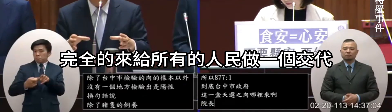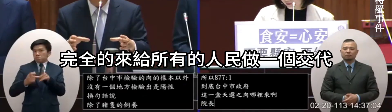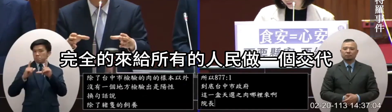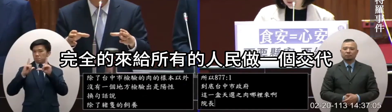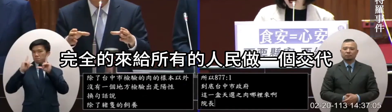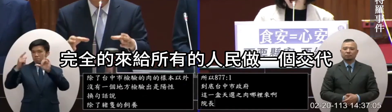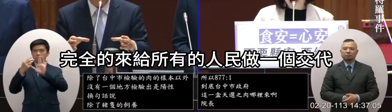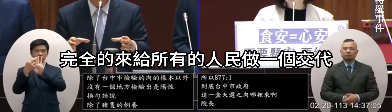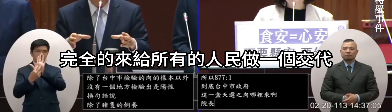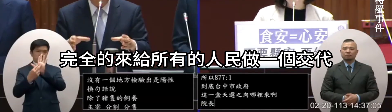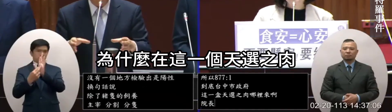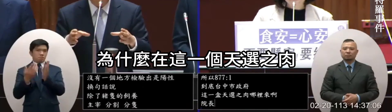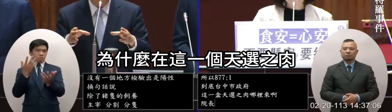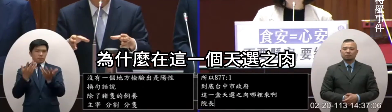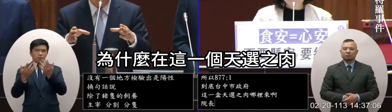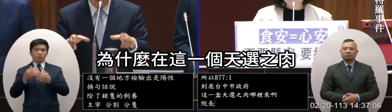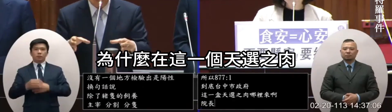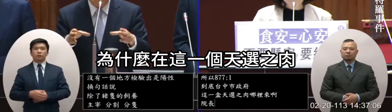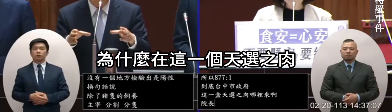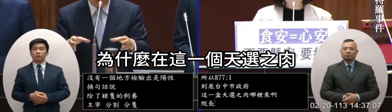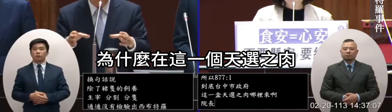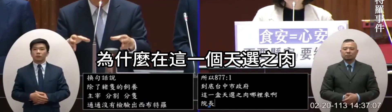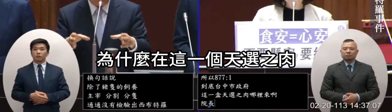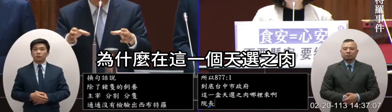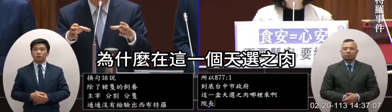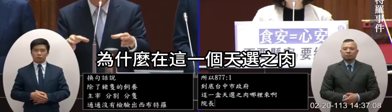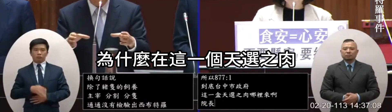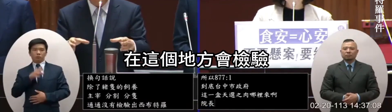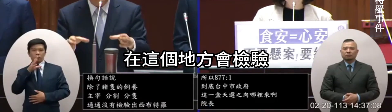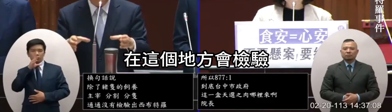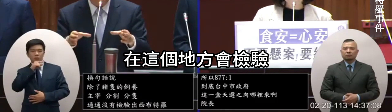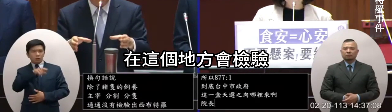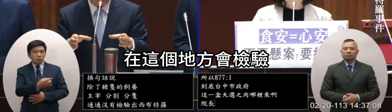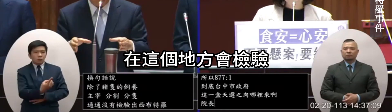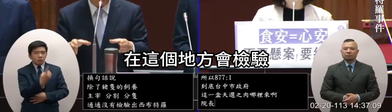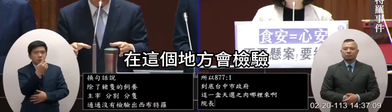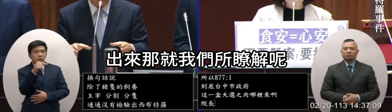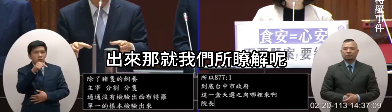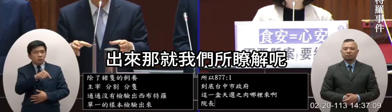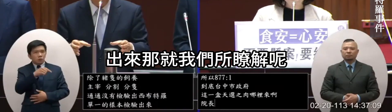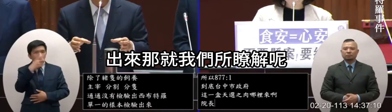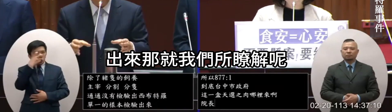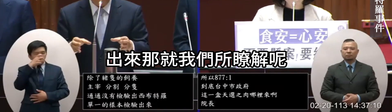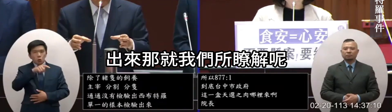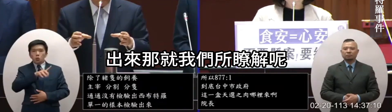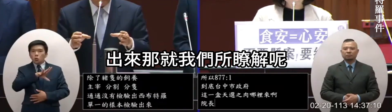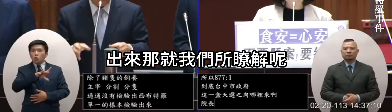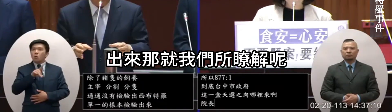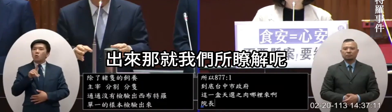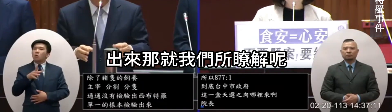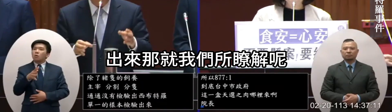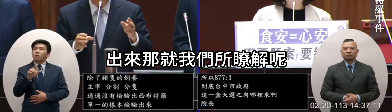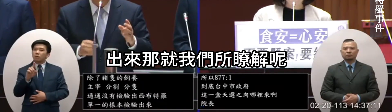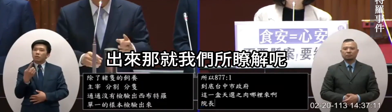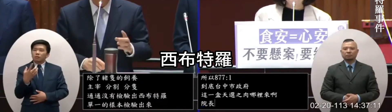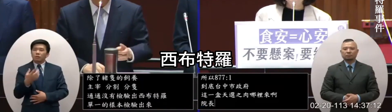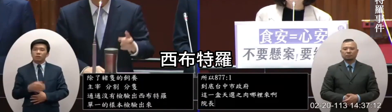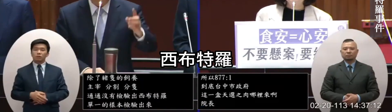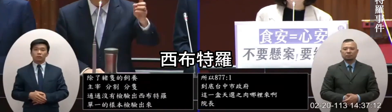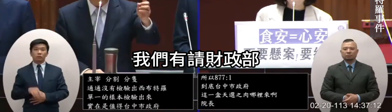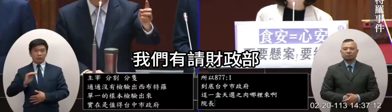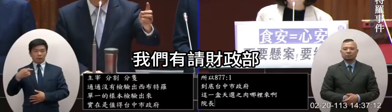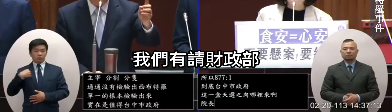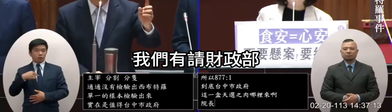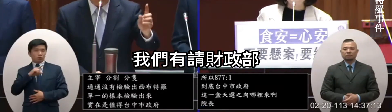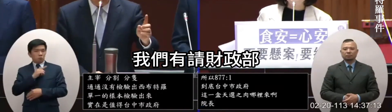的人民做一个交代，为什么在这一个天选之后，在这个地方会检验出来？那就我们所了解呢，希普